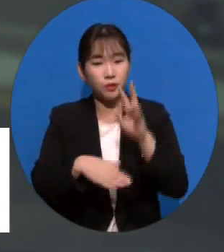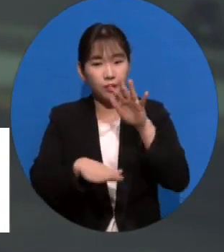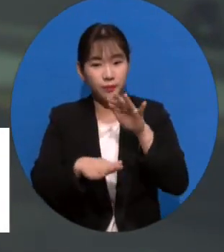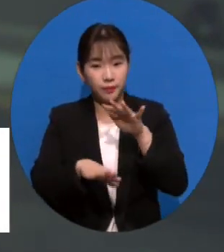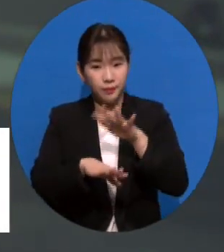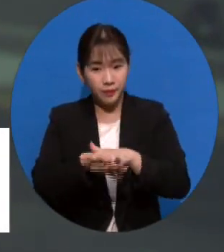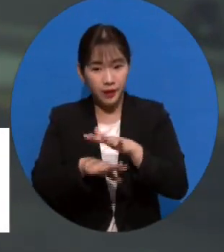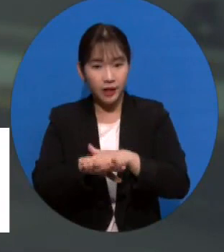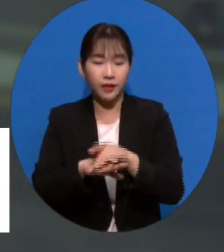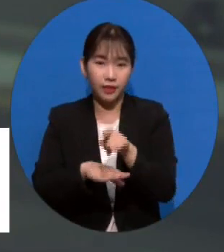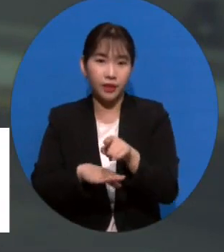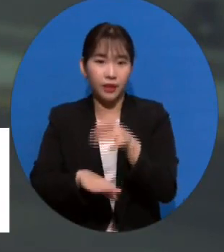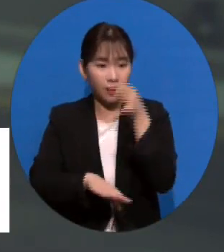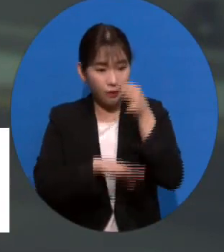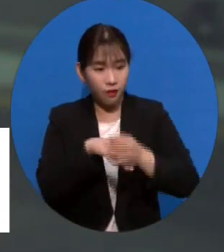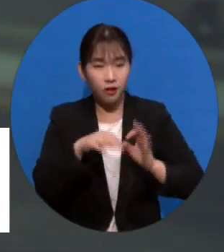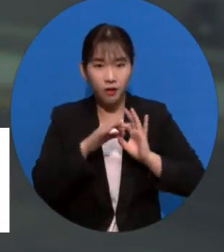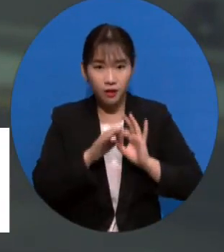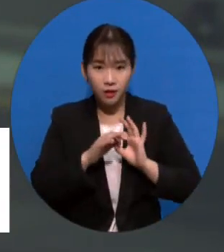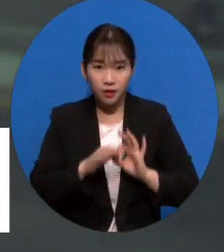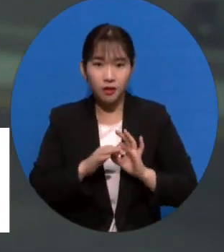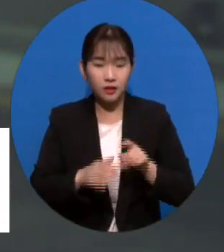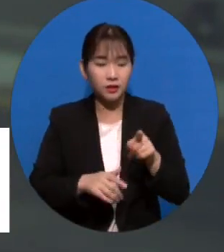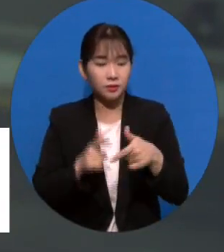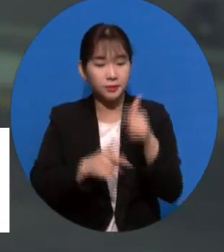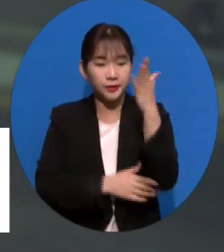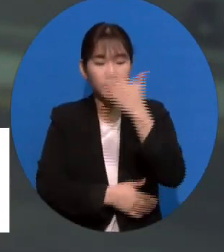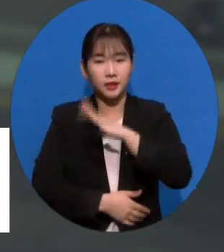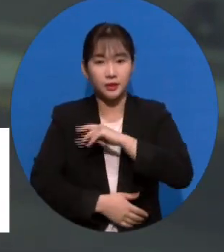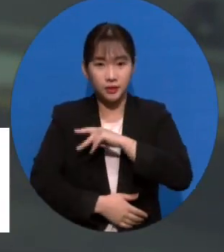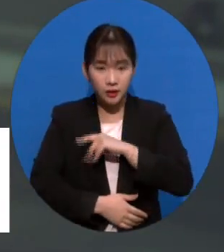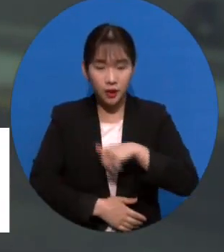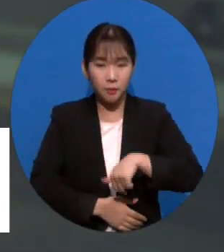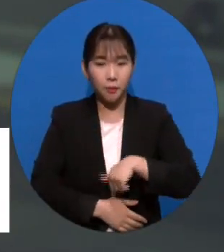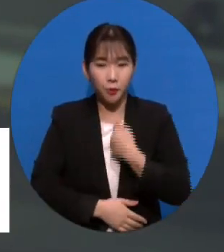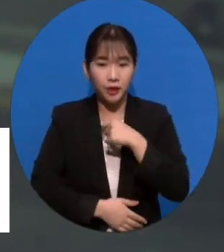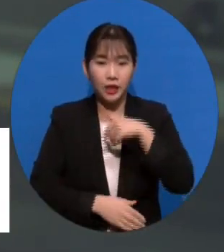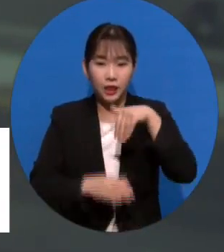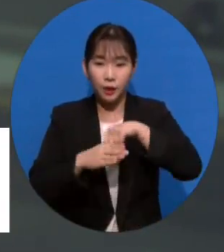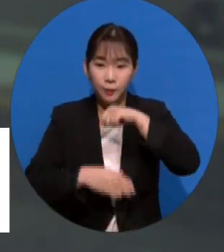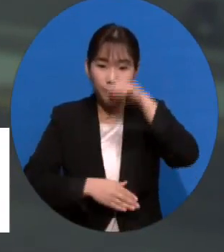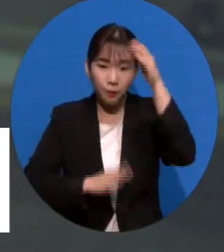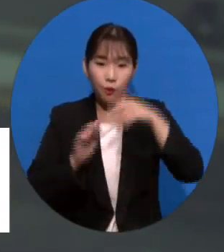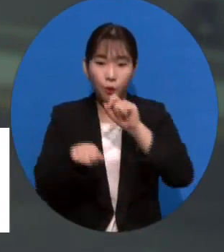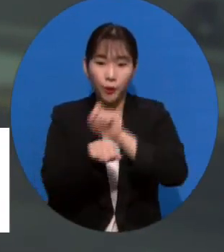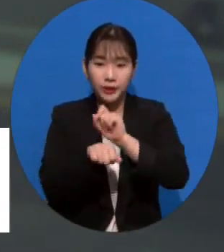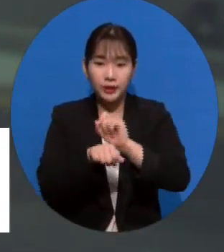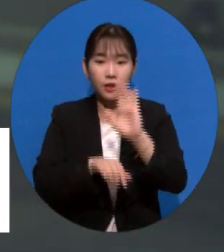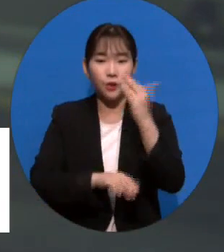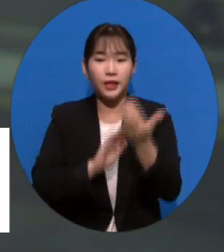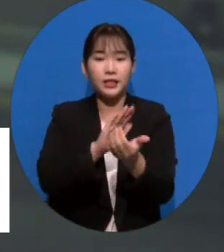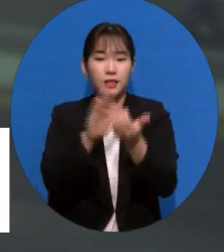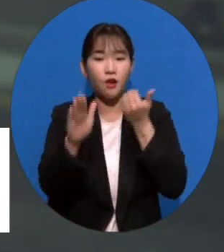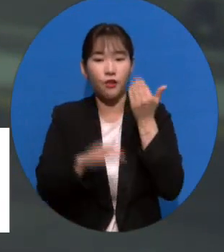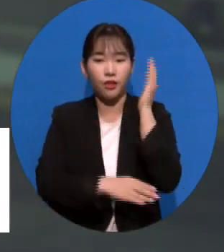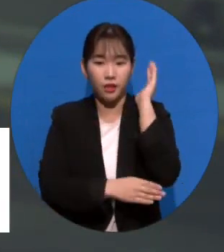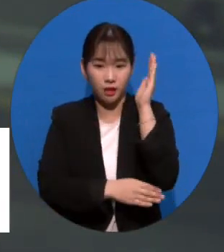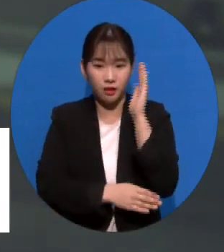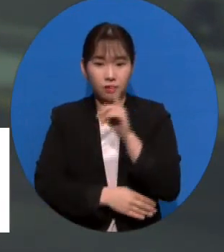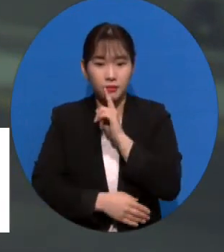이루어진 제주도 농지 매입과 관련해 해당 목포시 의원은 자신이 선출직 공직자가 되기 전이라고 말하고